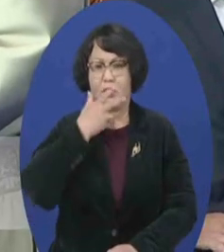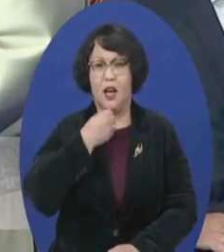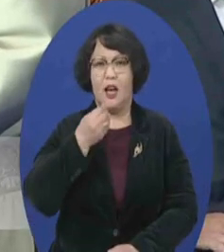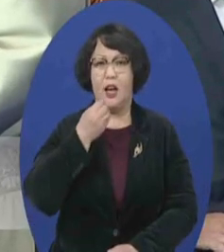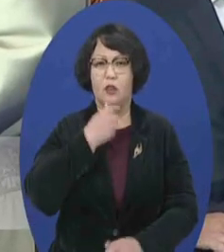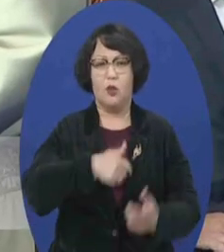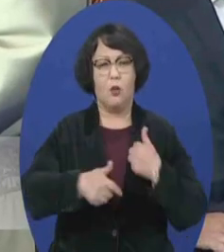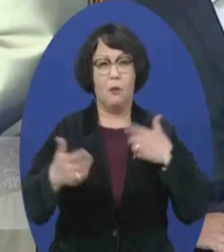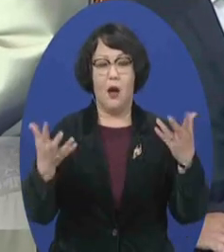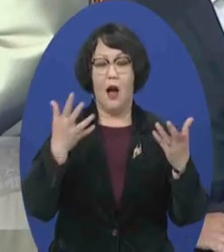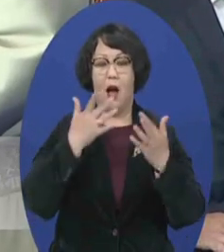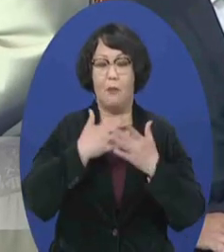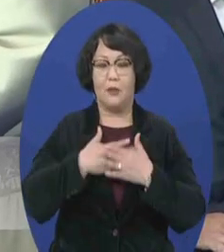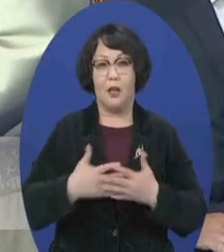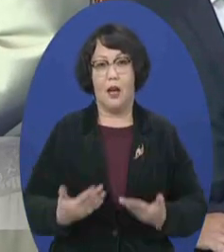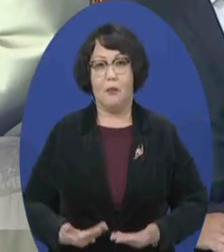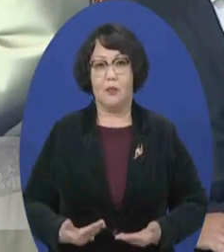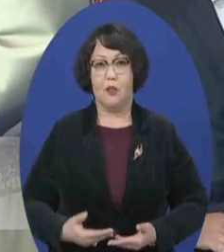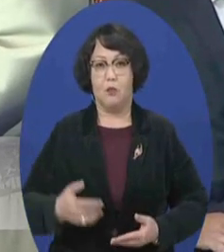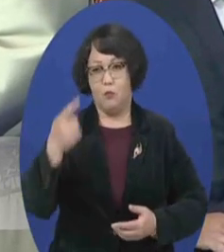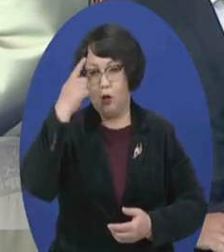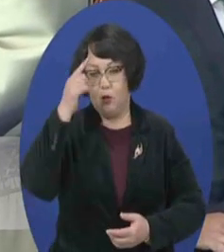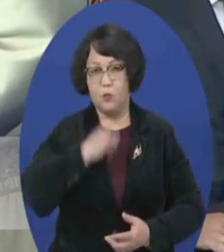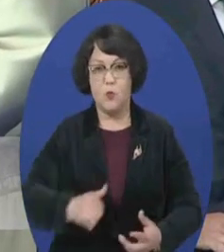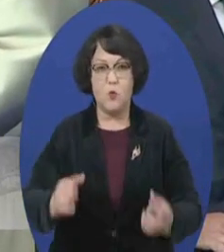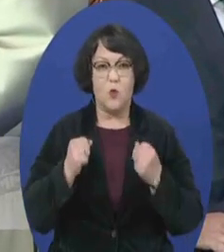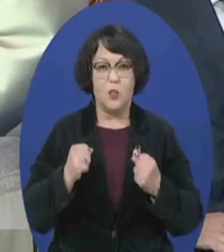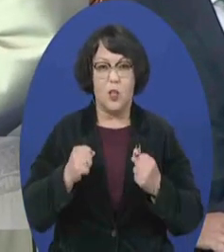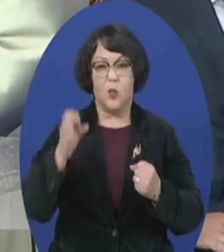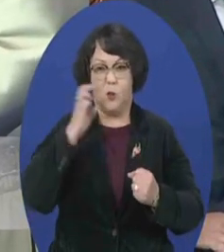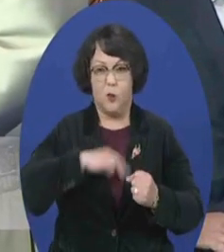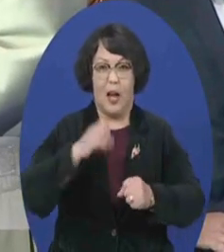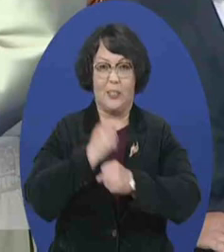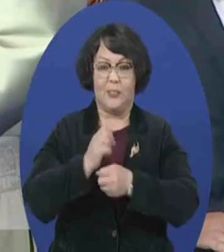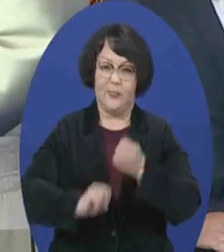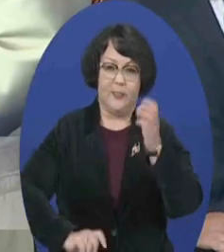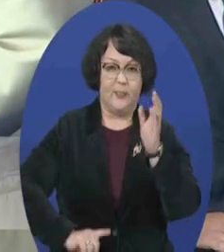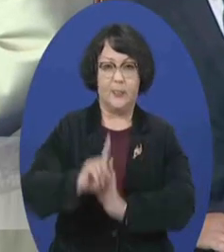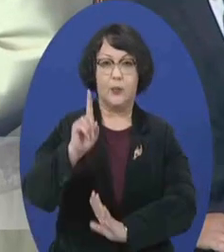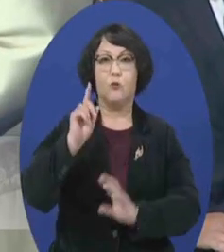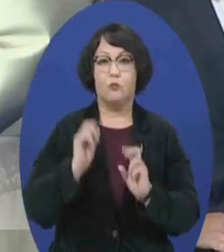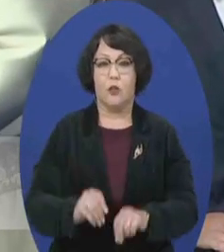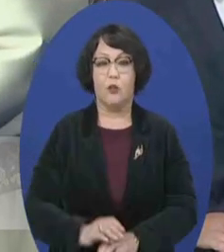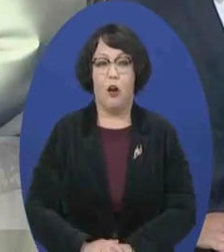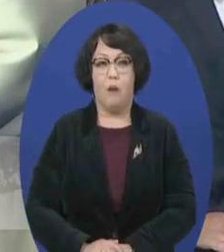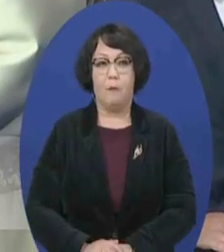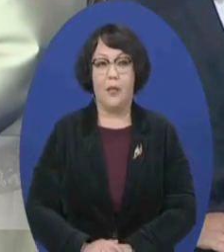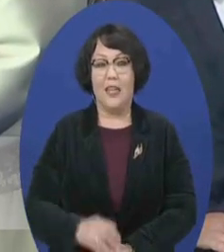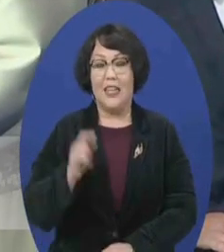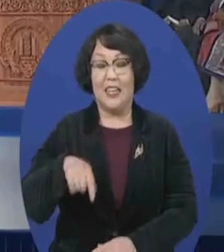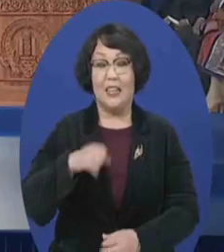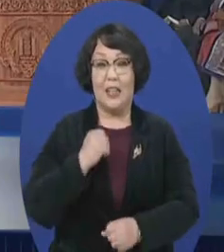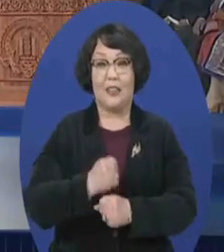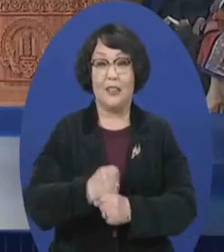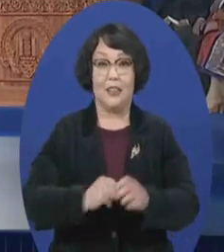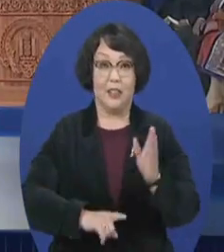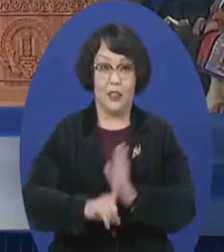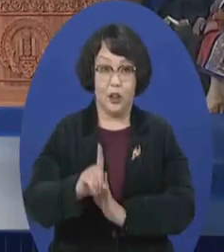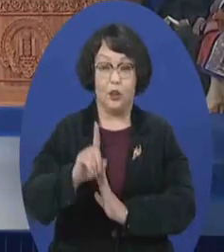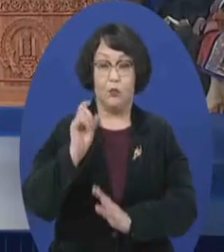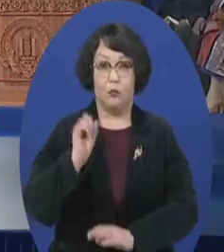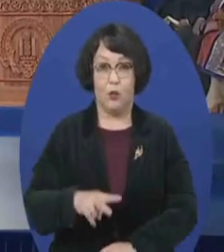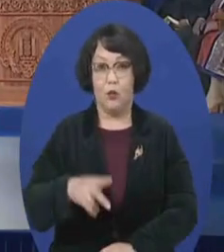боломжтой хүчрэг Монгол улсыг цогцлон хөгжүүлэх их үлсийг эхлүүлж байна. Энэ ажлын эхлэл